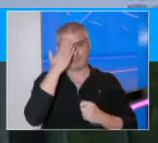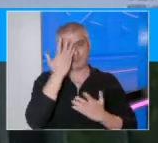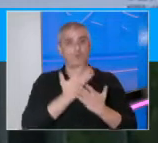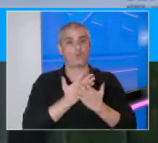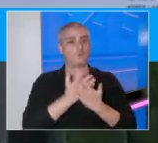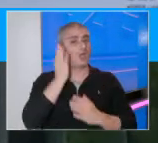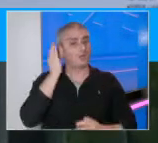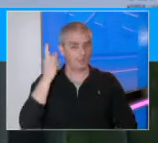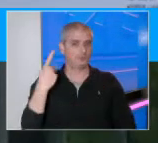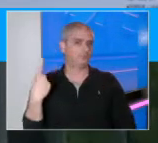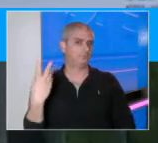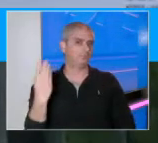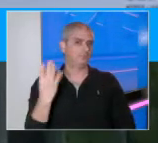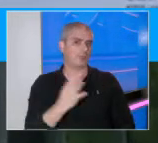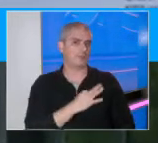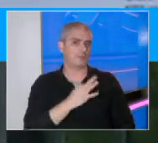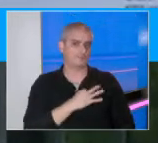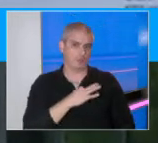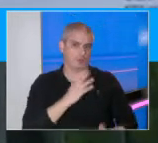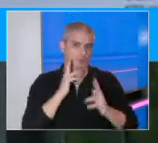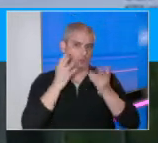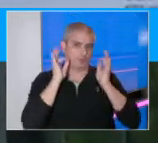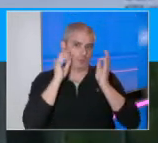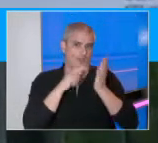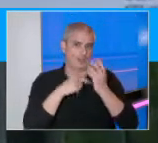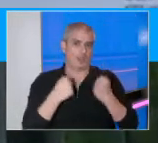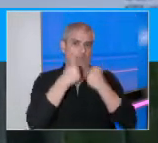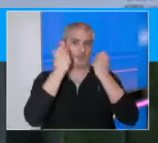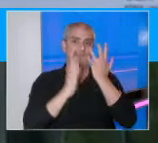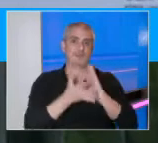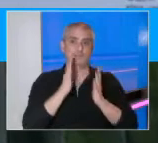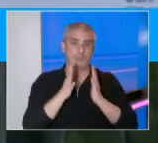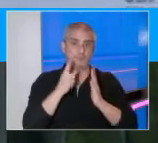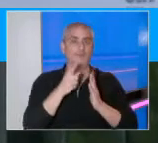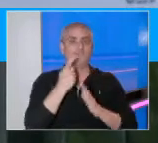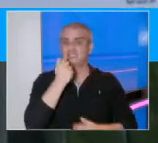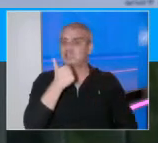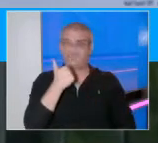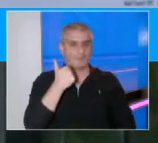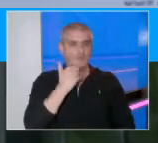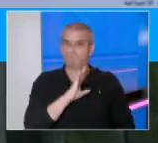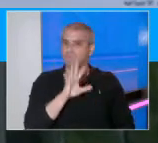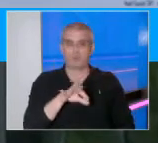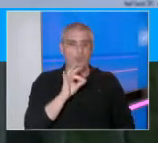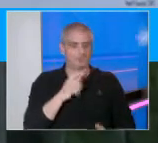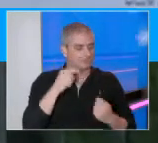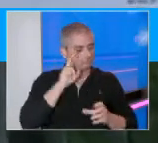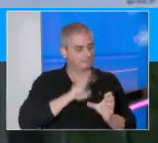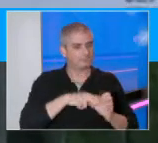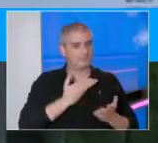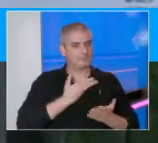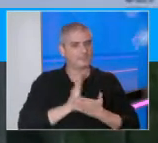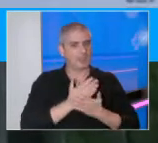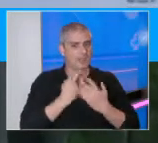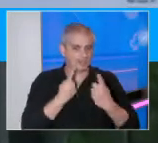בעובדה שנשים נפגעות באופן מיוחד מקונפליקטים אלימים, וכמעט ולא נמצאות סביב שולחנות